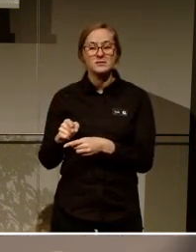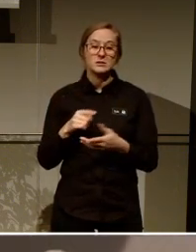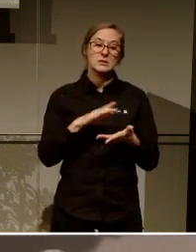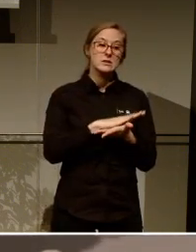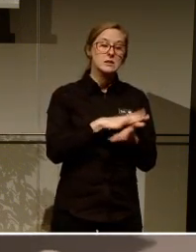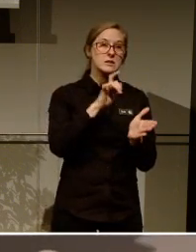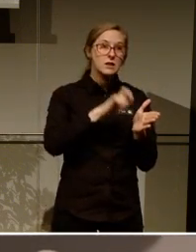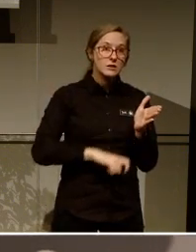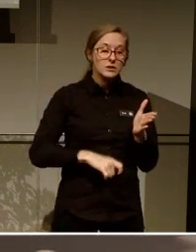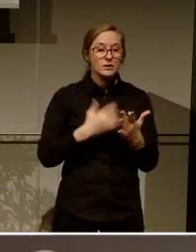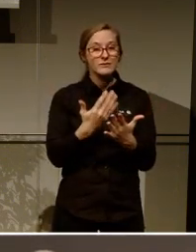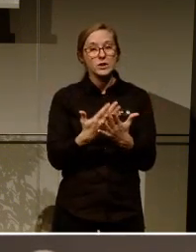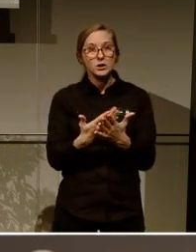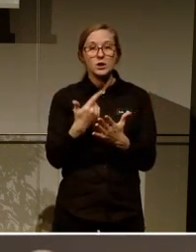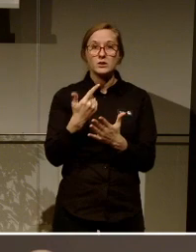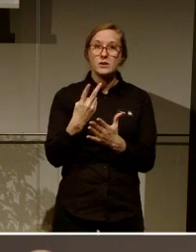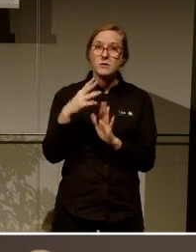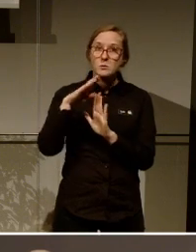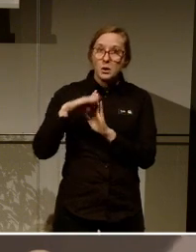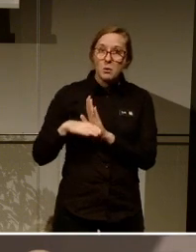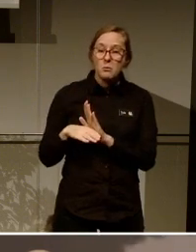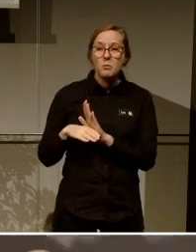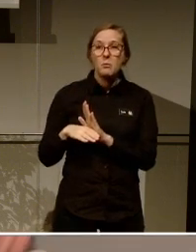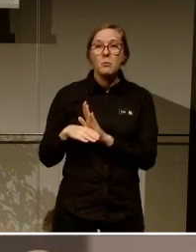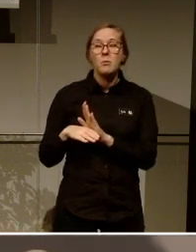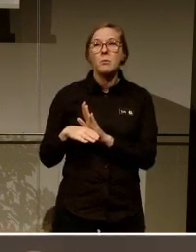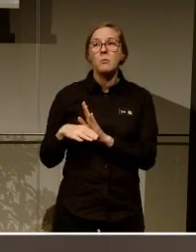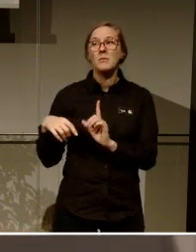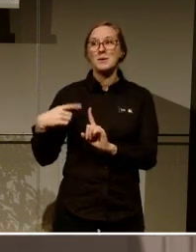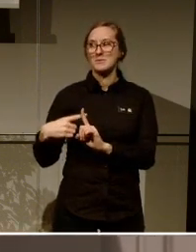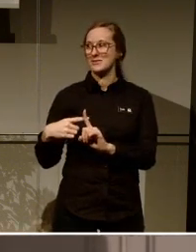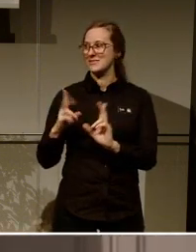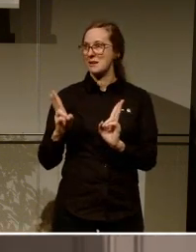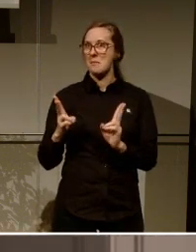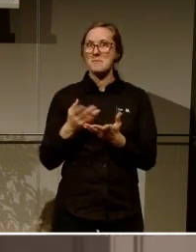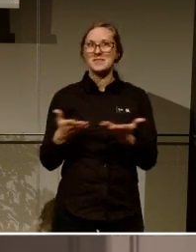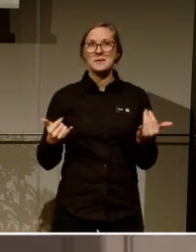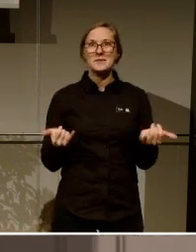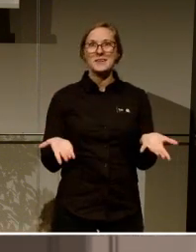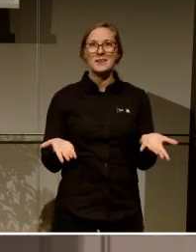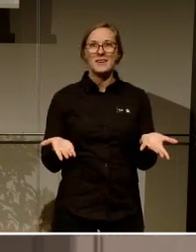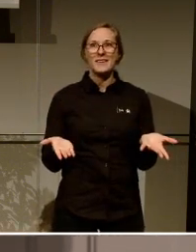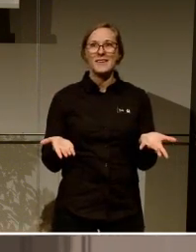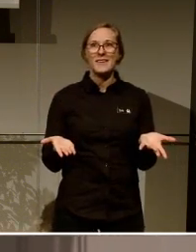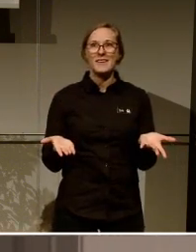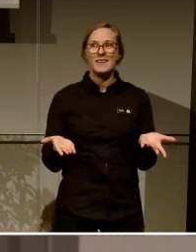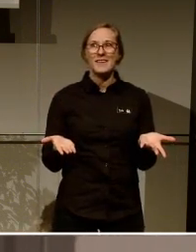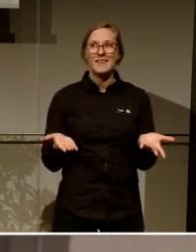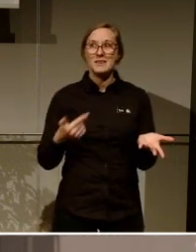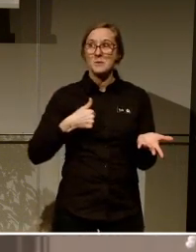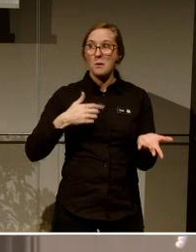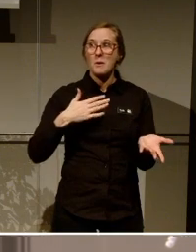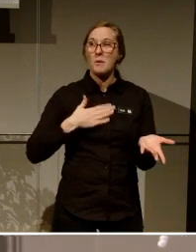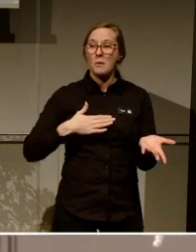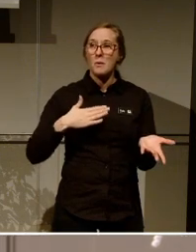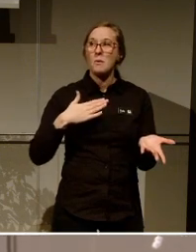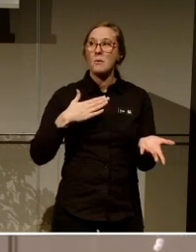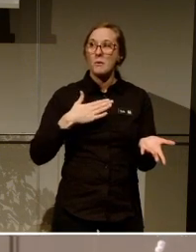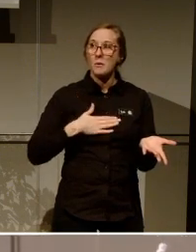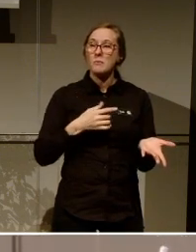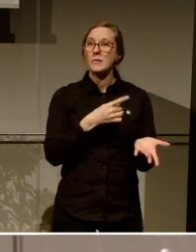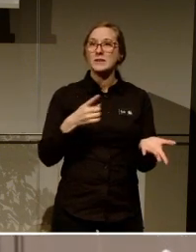Tidningsartiklar, föredrag, tv-program. Också den här presentationen. Så det som jag hoppas att ni kan ta med er